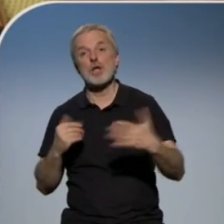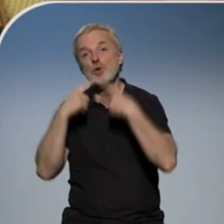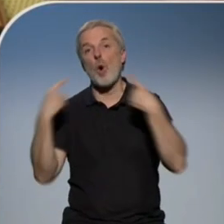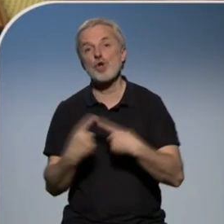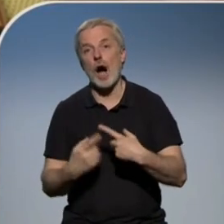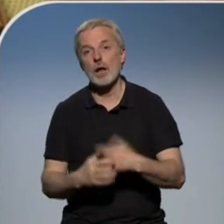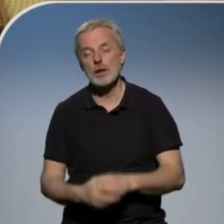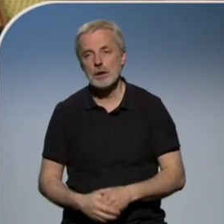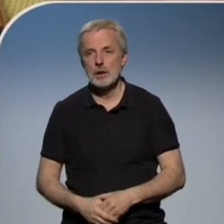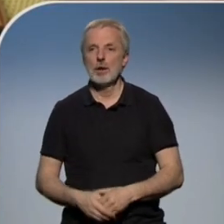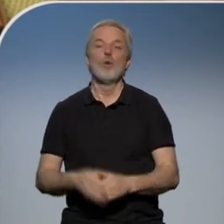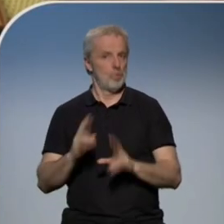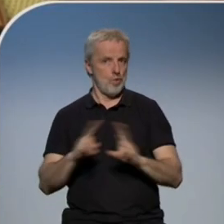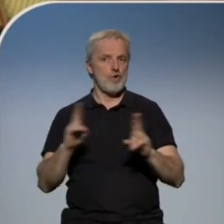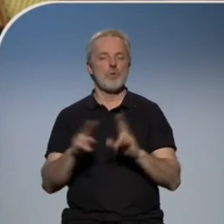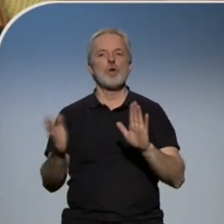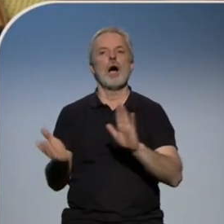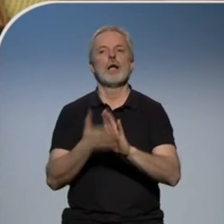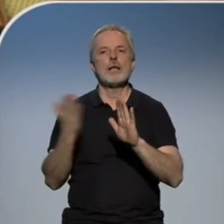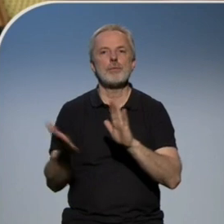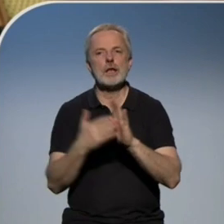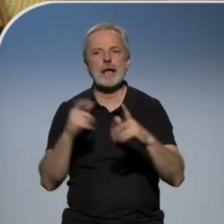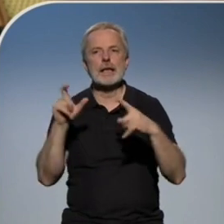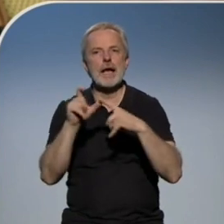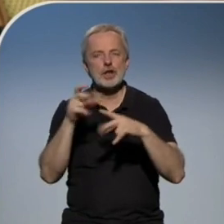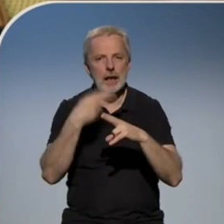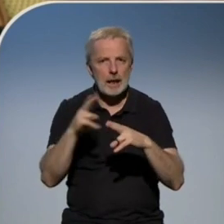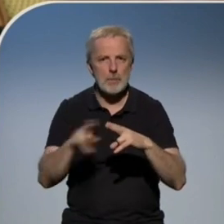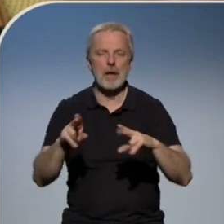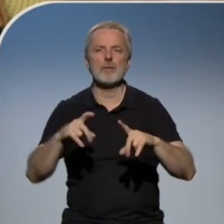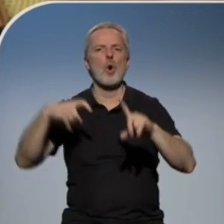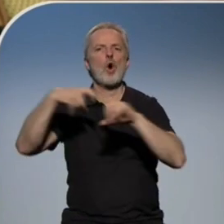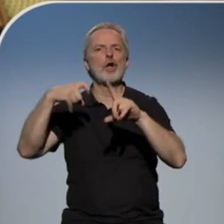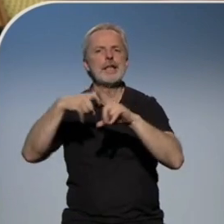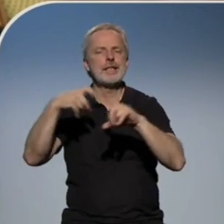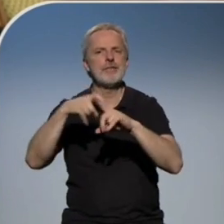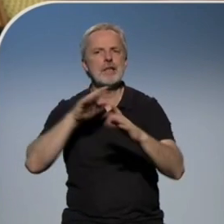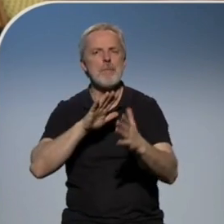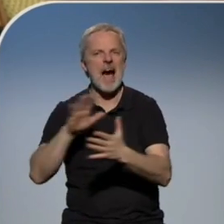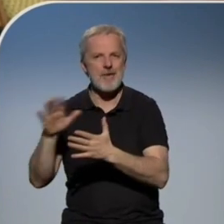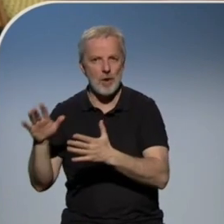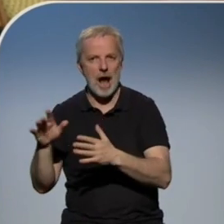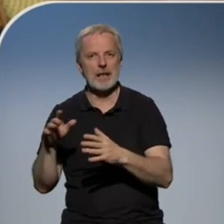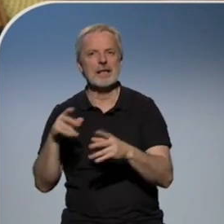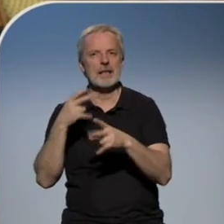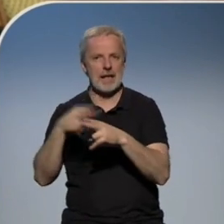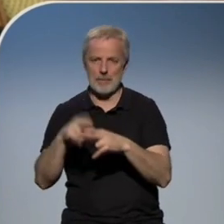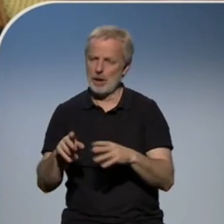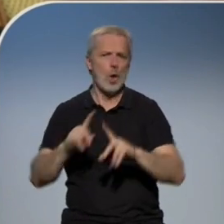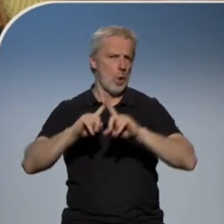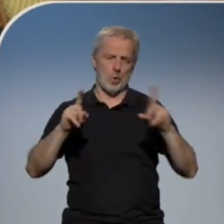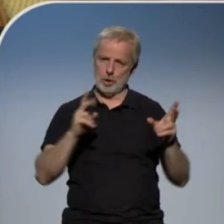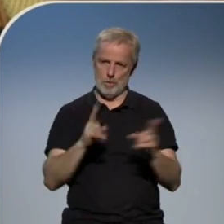a na to jsou krásné techniky třeba pomocí gestalt terapie nebo kognitivně behaviorální terapie. Takže pokud má dotyčný ve svém okolí terapeuta,